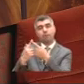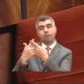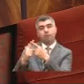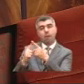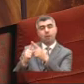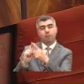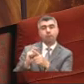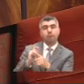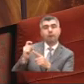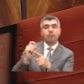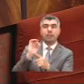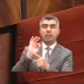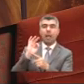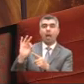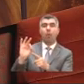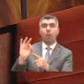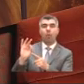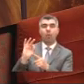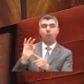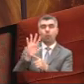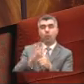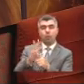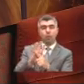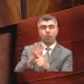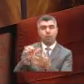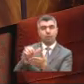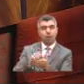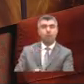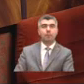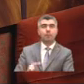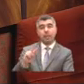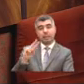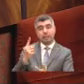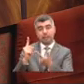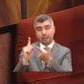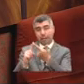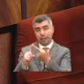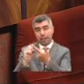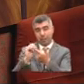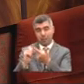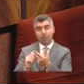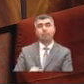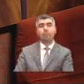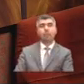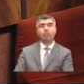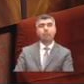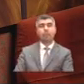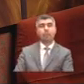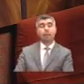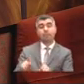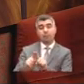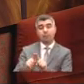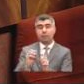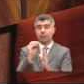الجزافي المرتبط بالحد الأدنى للأجور. ثانيا التدابير ذات الطابع المؤسساتي والتنظيمي،